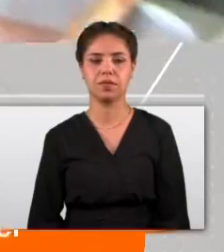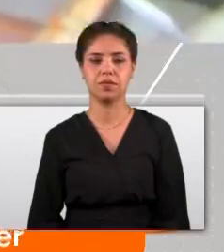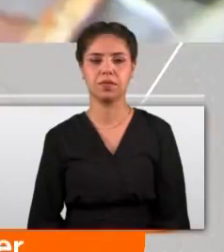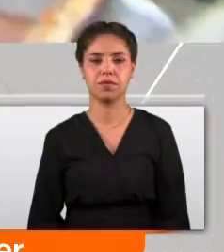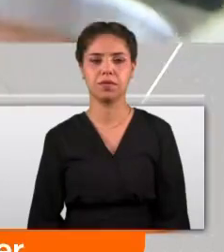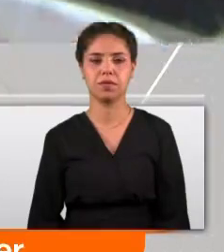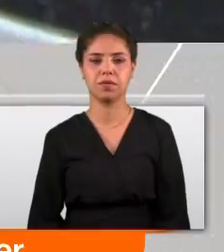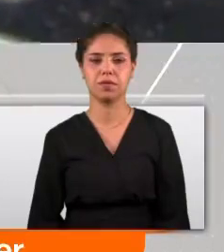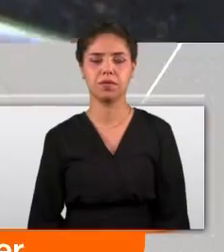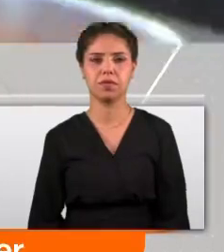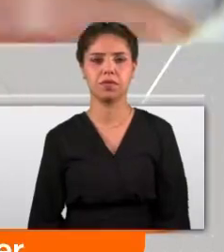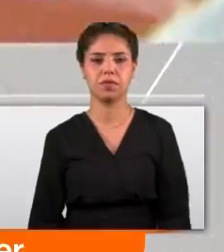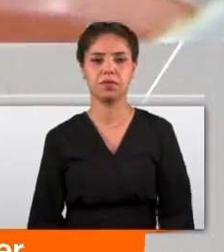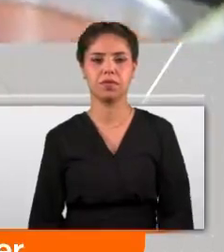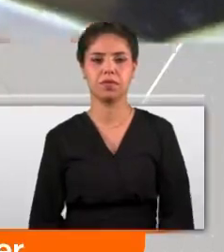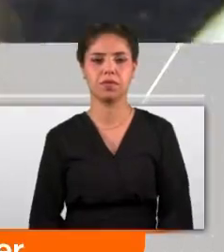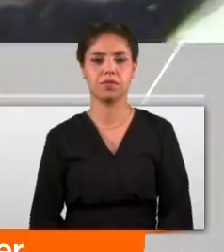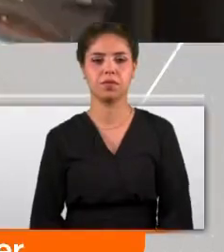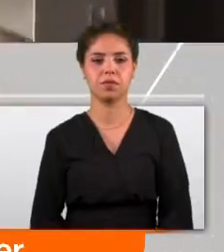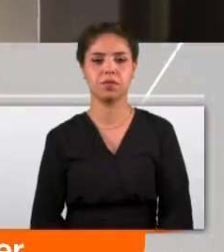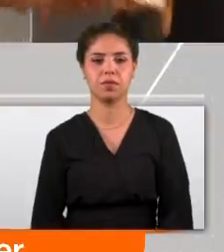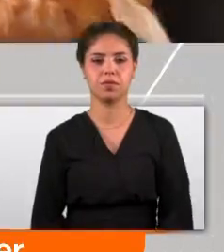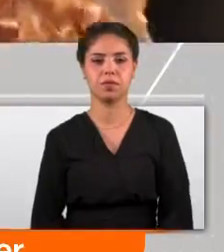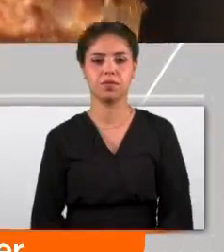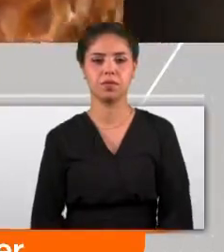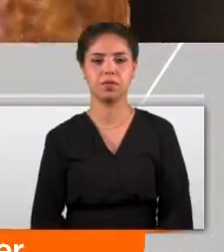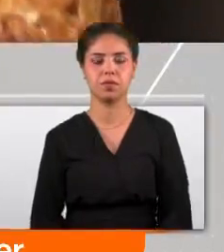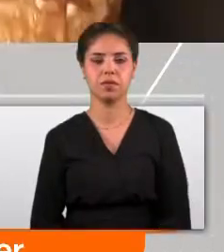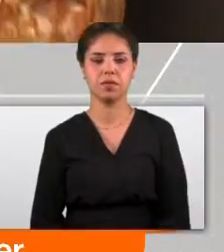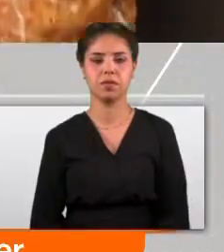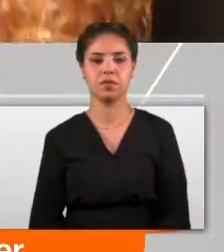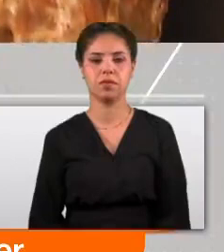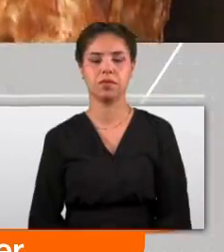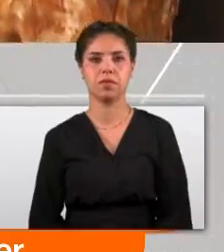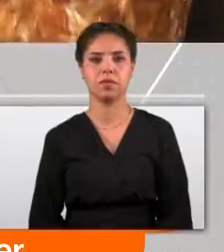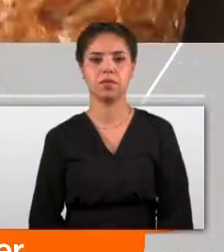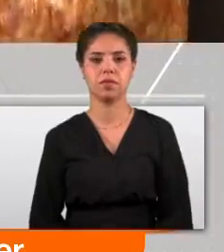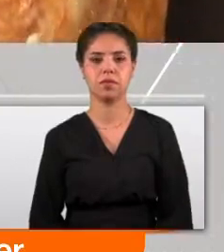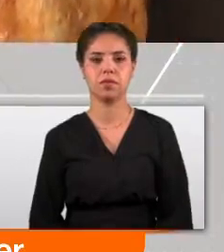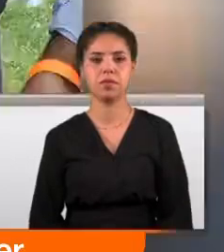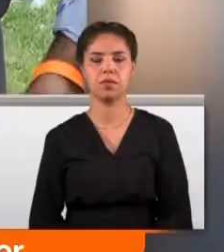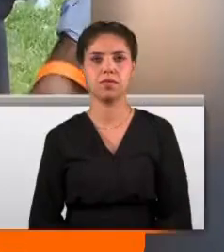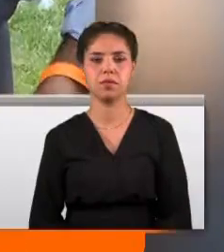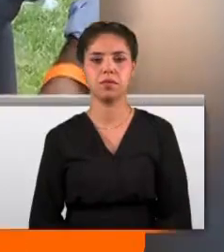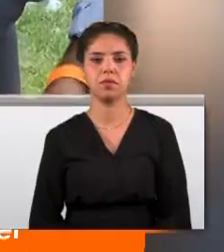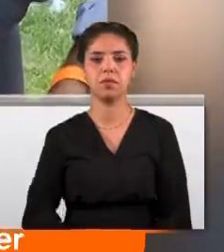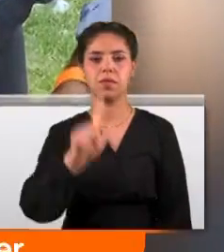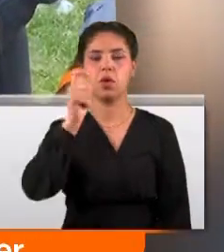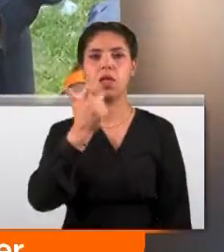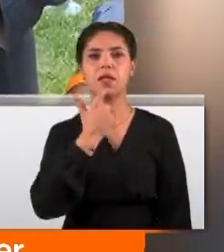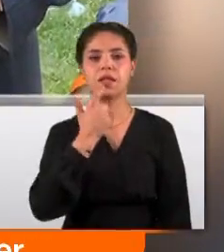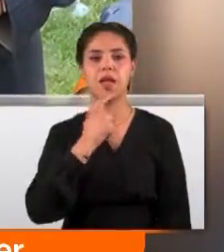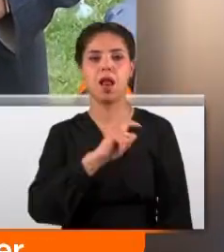ailem Türklerin döner dükkanına geliyoruz. Çünkü helal, sağlıklı ve fiyatı uygun. 16 yıl